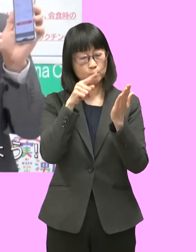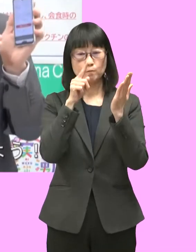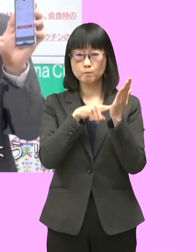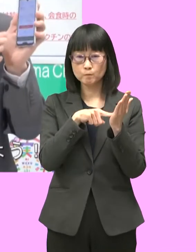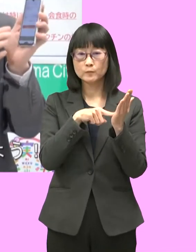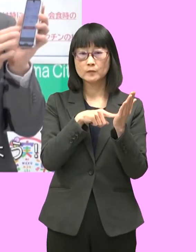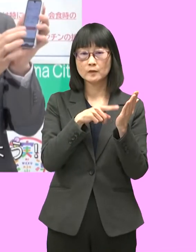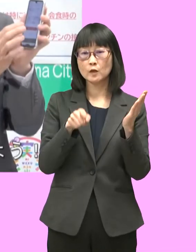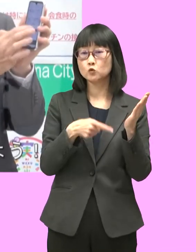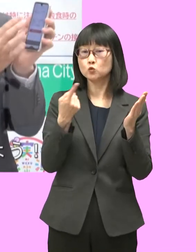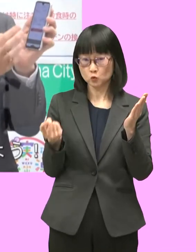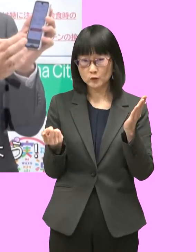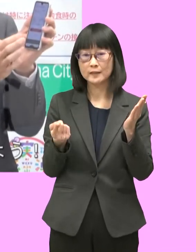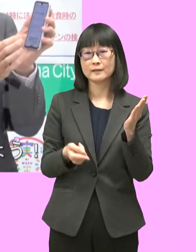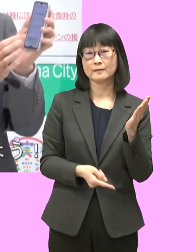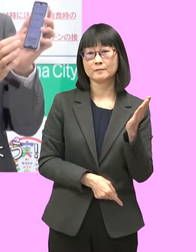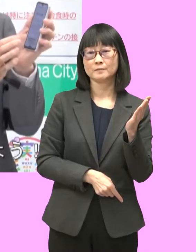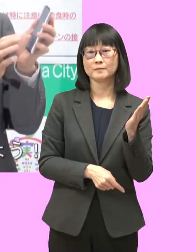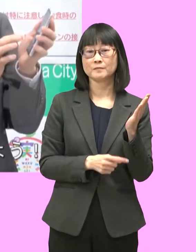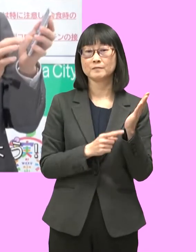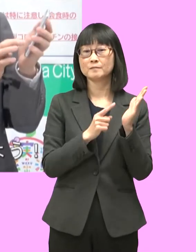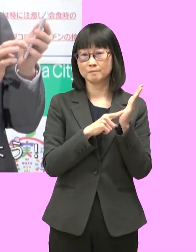次に進むというのを押します。